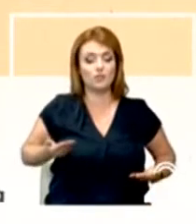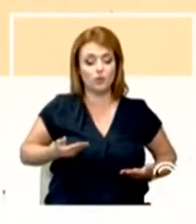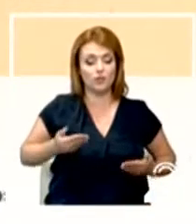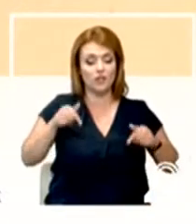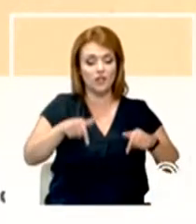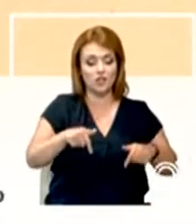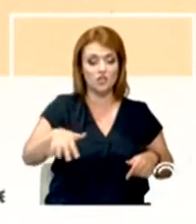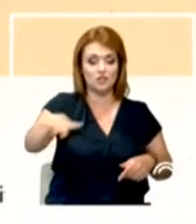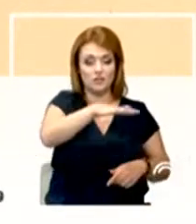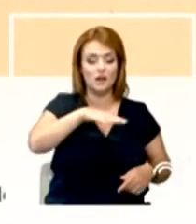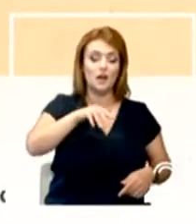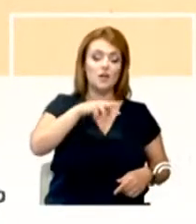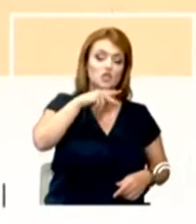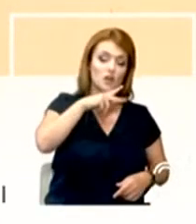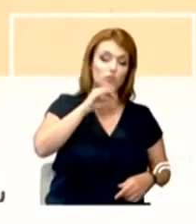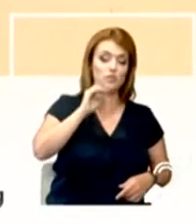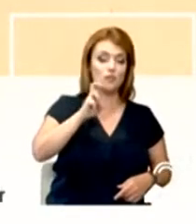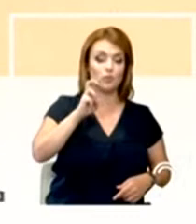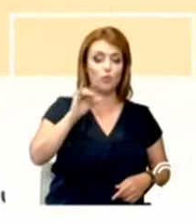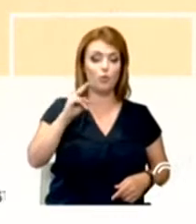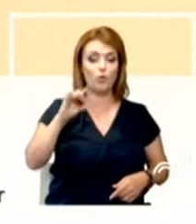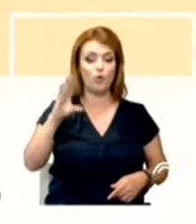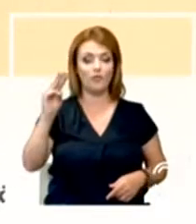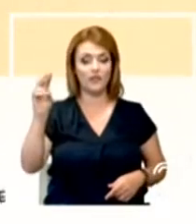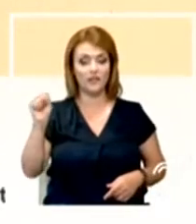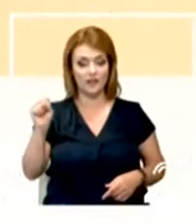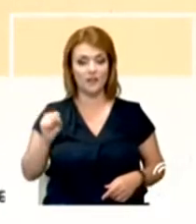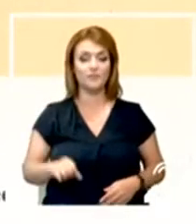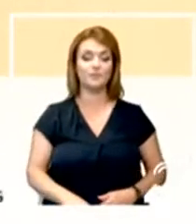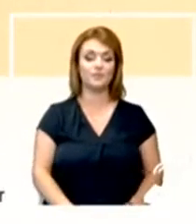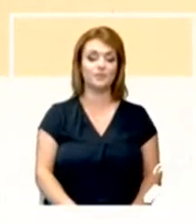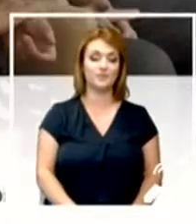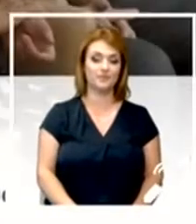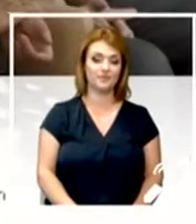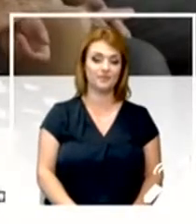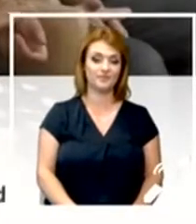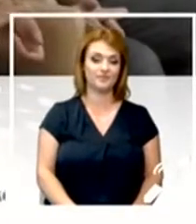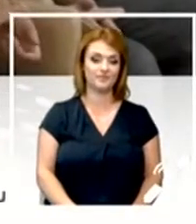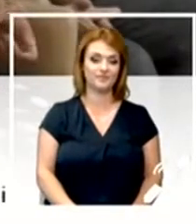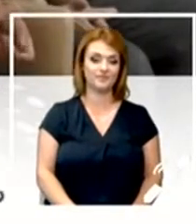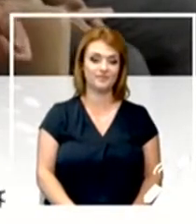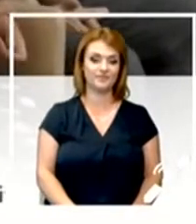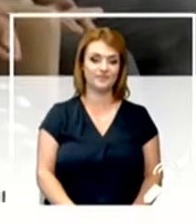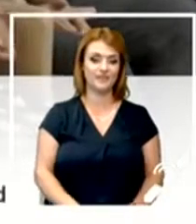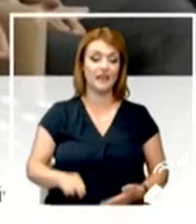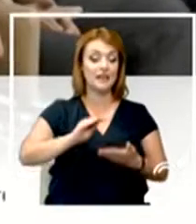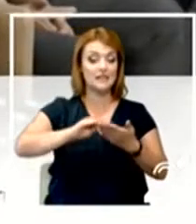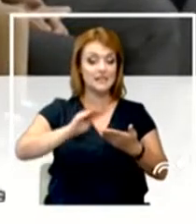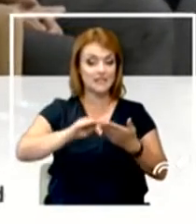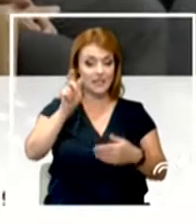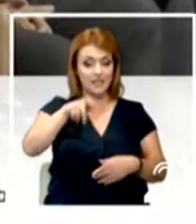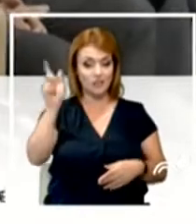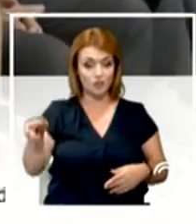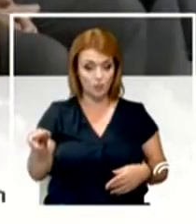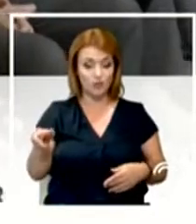Bucovinei își spun gândurile prin poezie, prin proză și mai ales își mărturisesc dorul de românism. Poeții au citit din